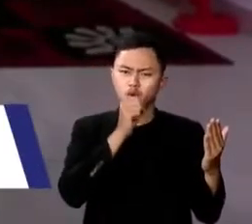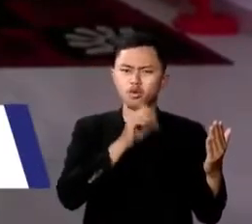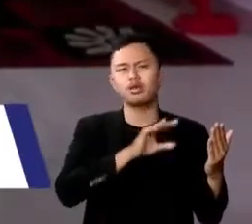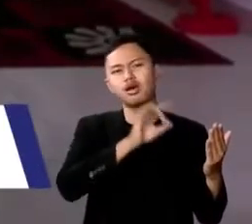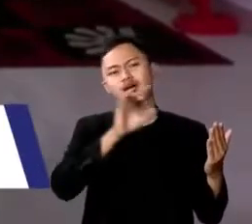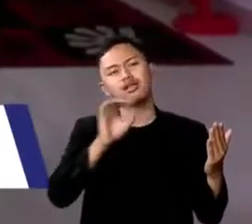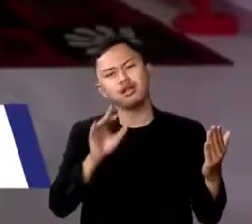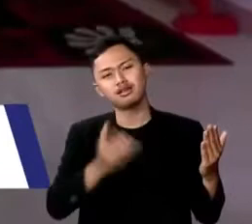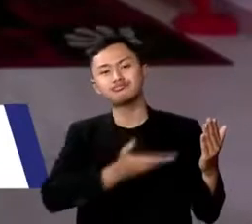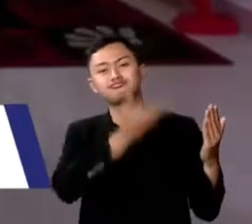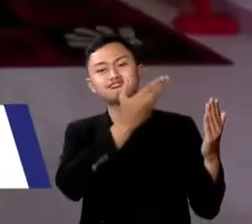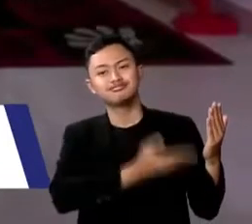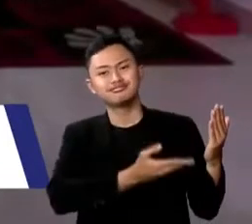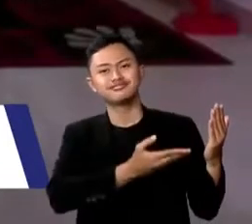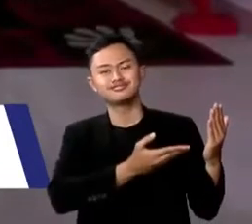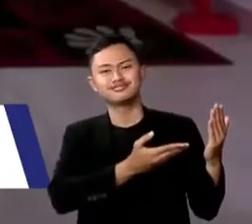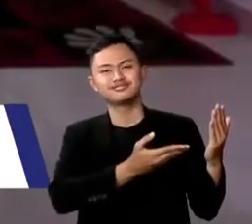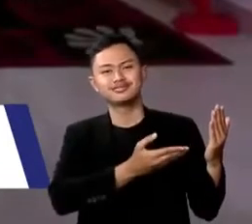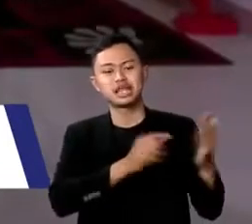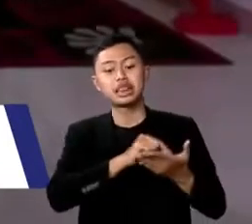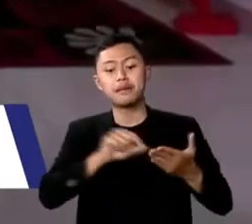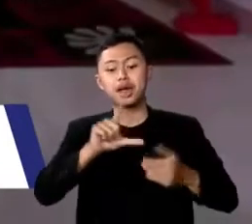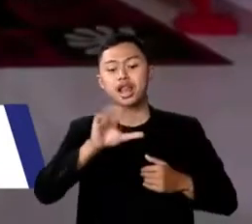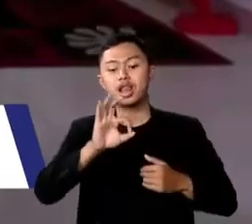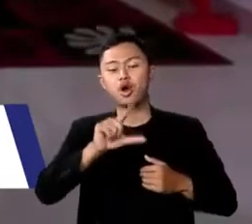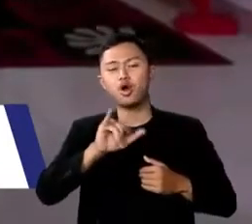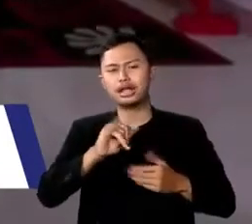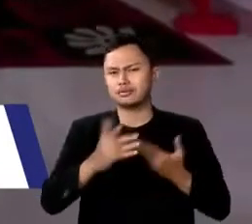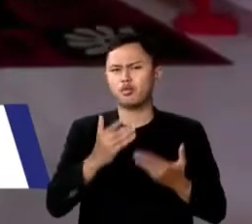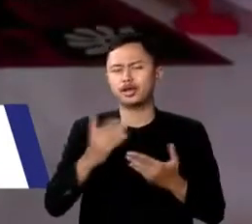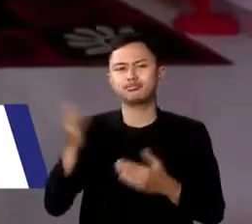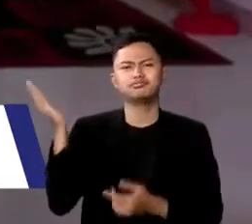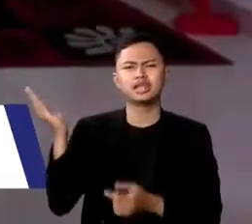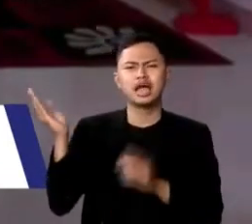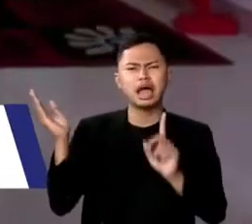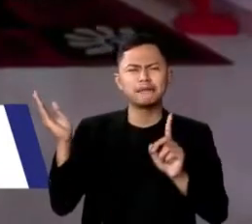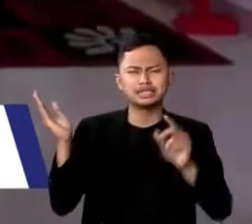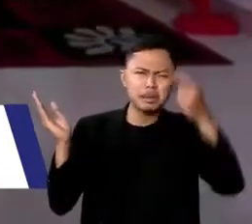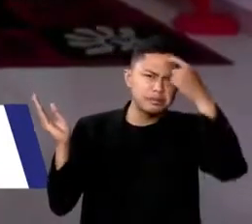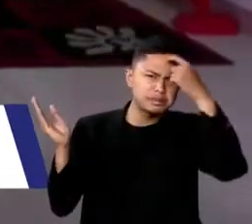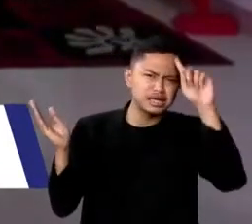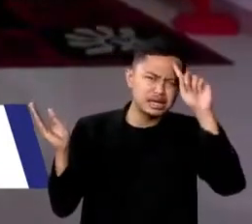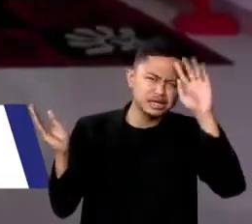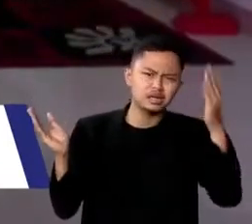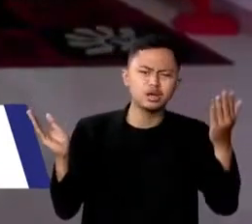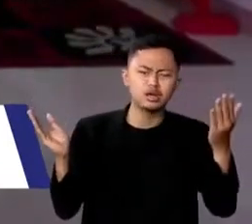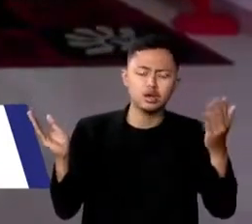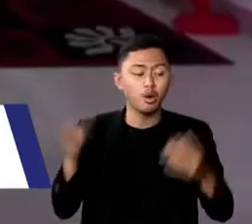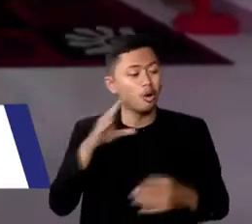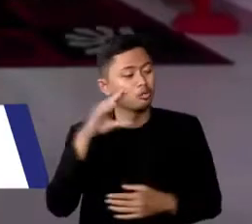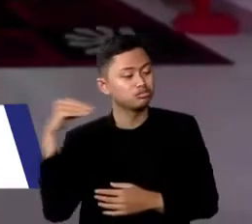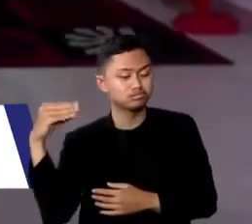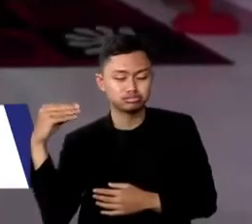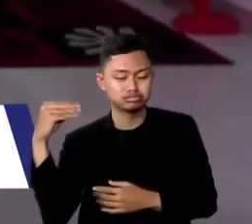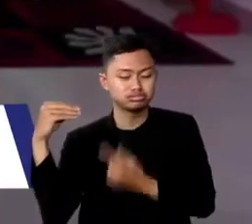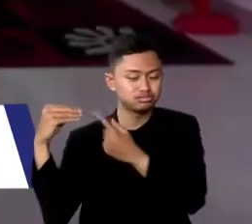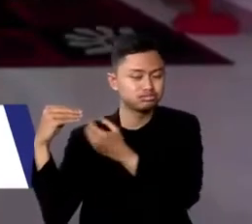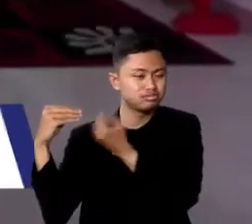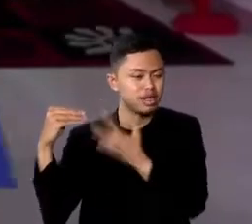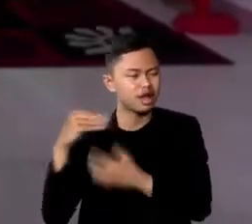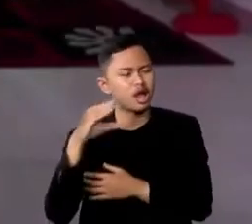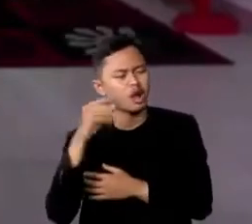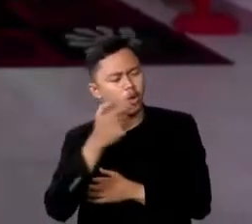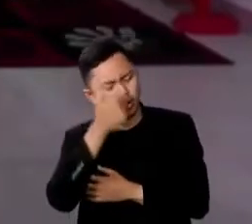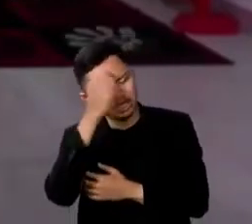oh siapa nih si Loli misalnya kali nama Kenapa saya sakit usahid ya Kenapa